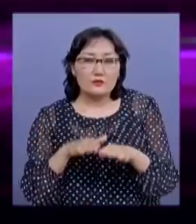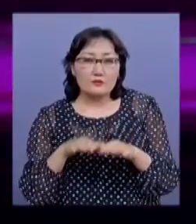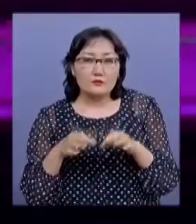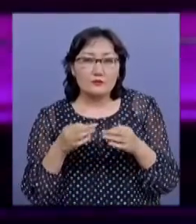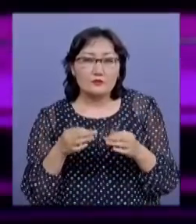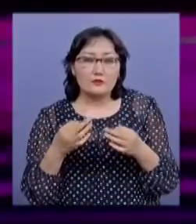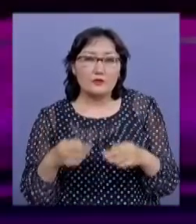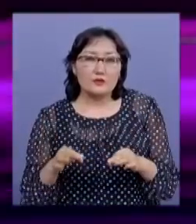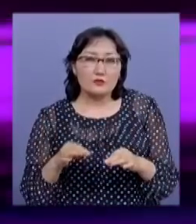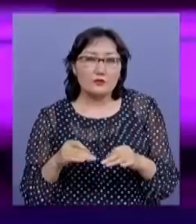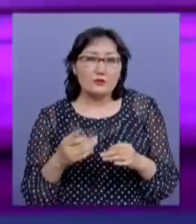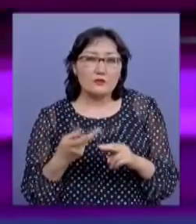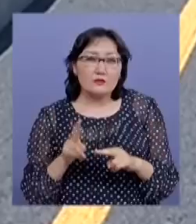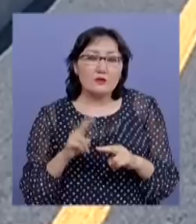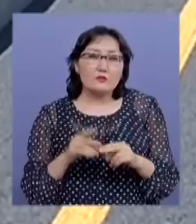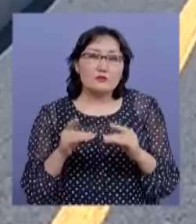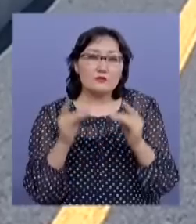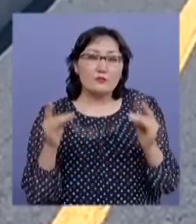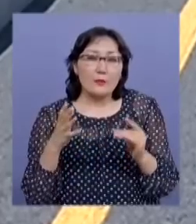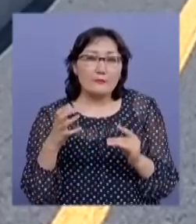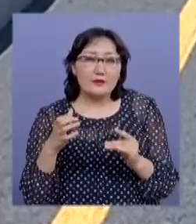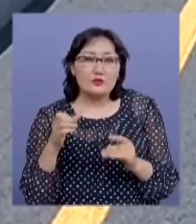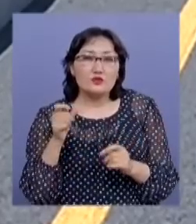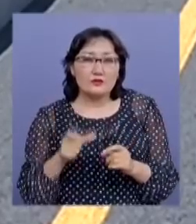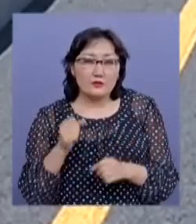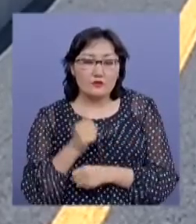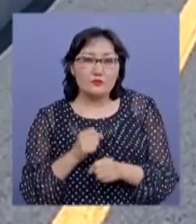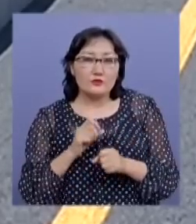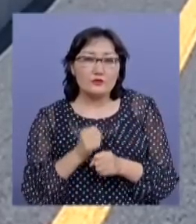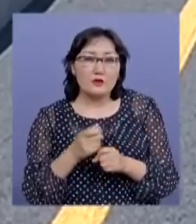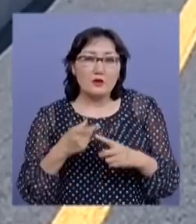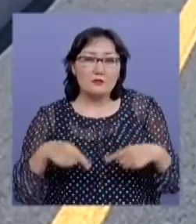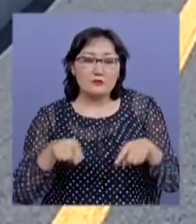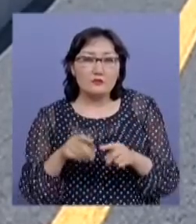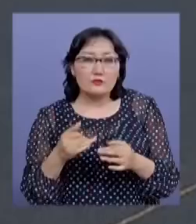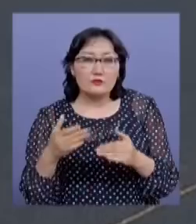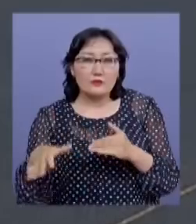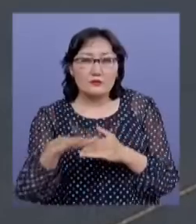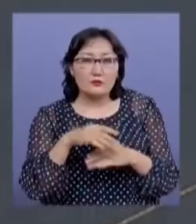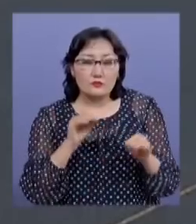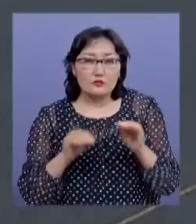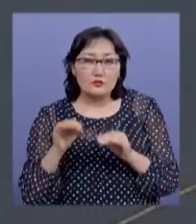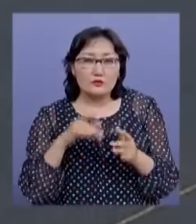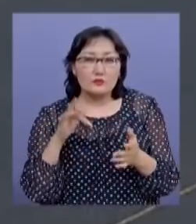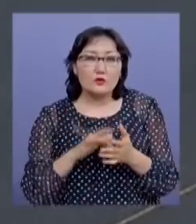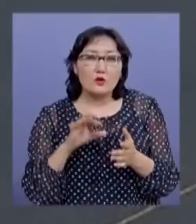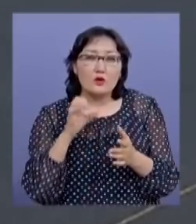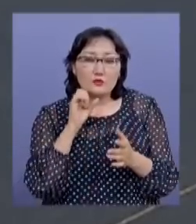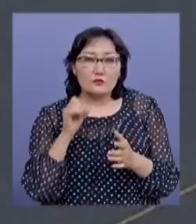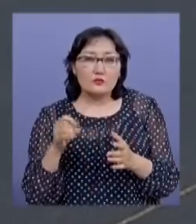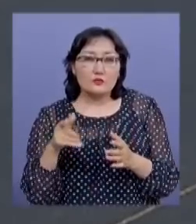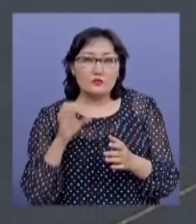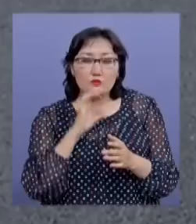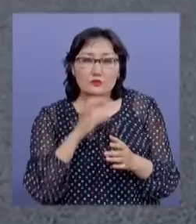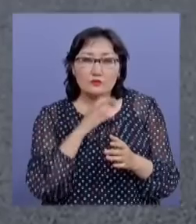азайтуға септеспек. Жолайрық құрылысында 500 адам жұмыс істеді. Мердігерлер енді жақын арада аймақты абаттандырып, қаланың оңтүстігі мен солтүстігін